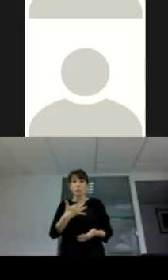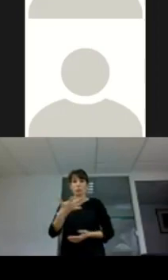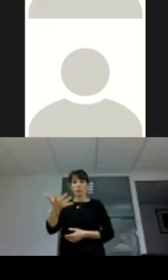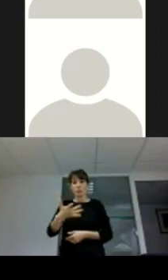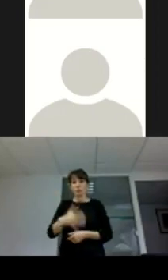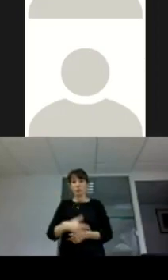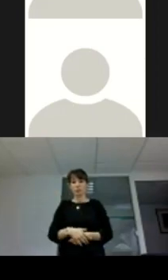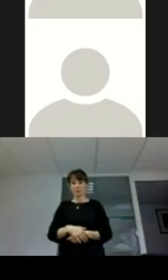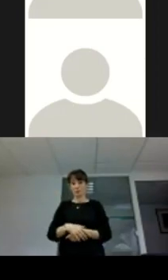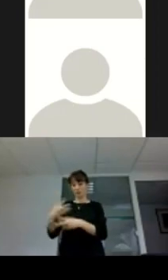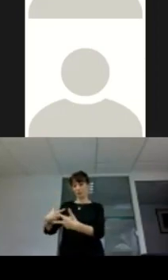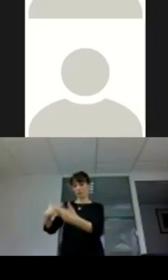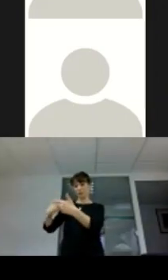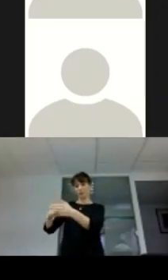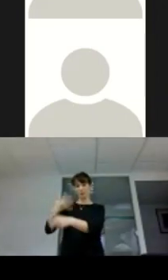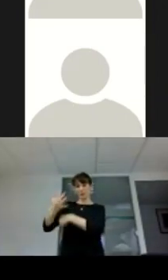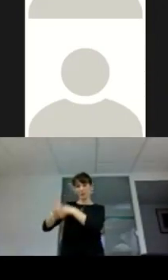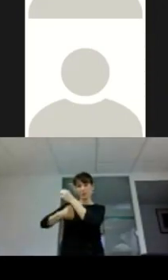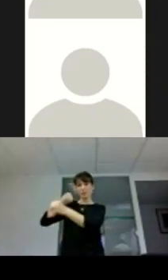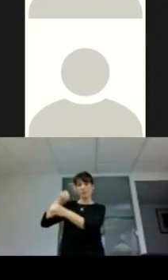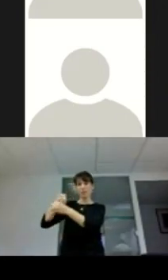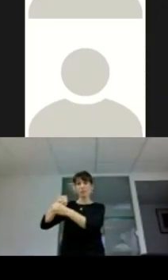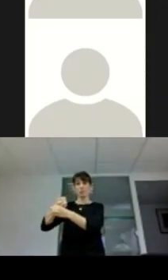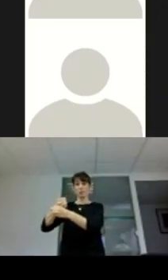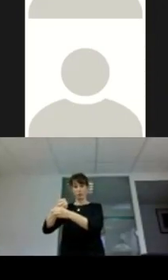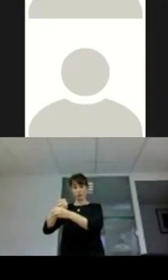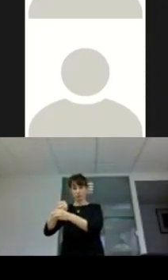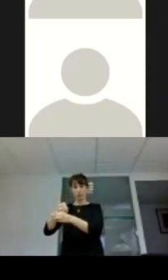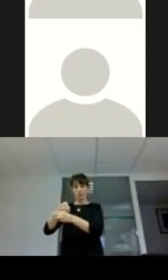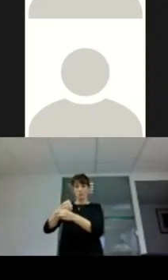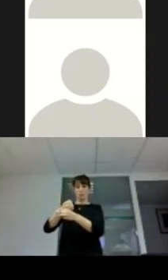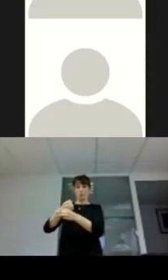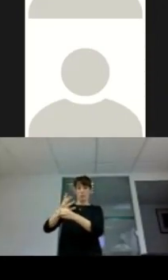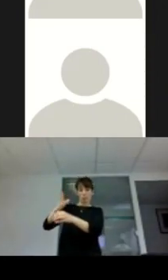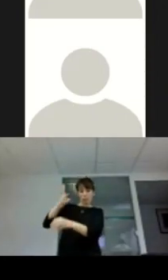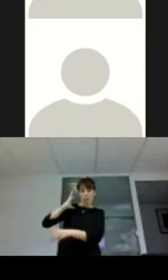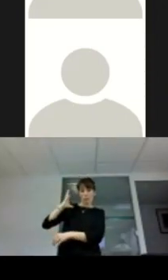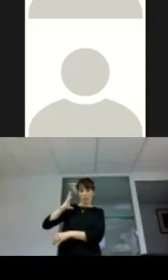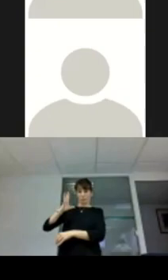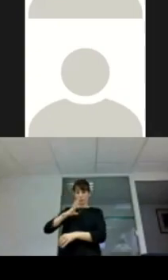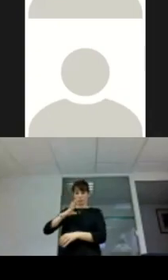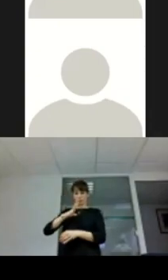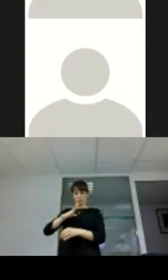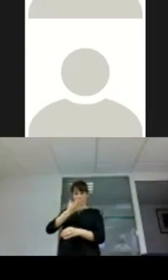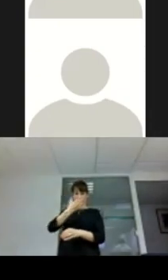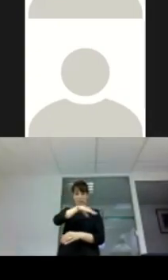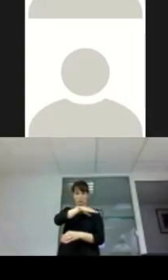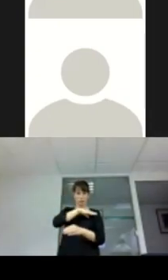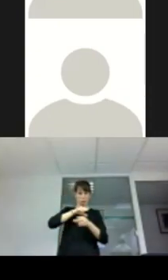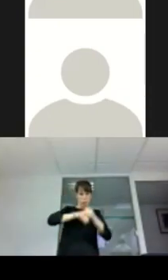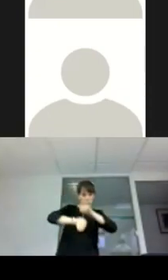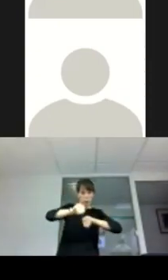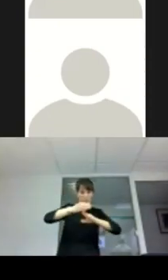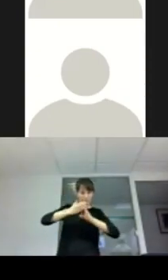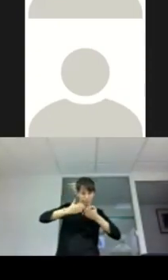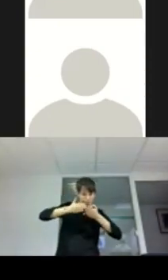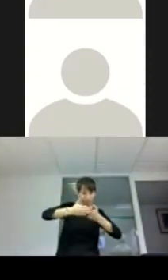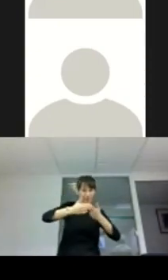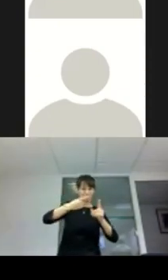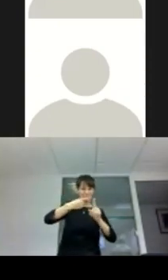Il est intéressant de voir que en 15 ans, nous sommes passés d'une prise en